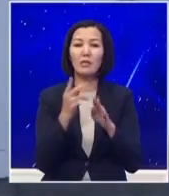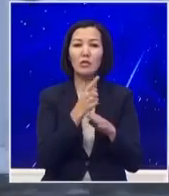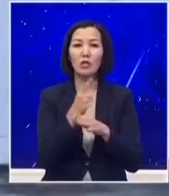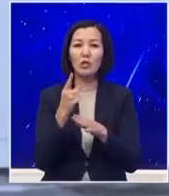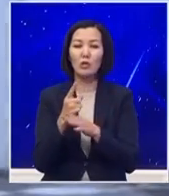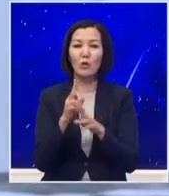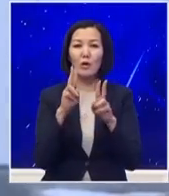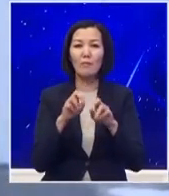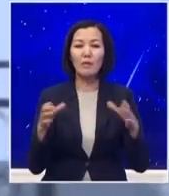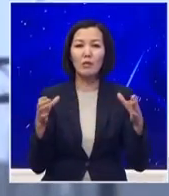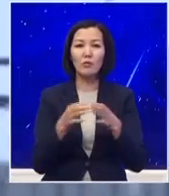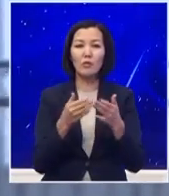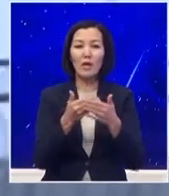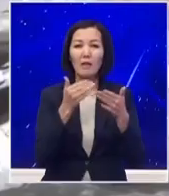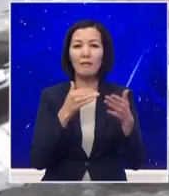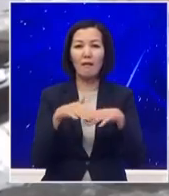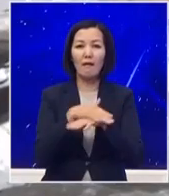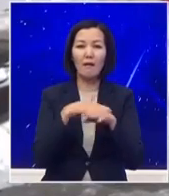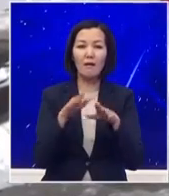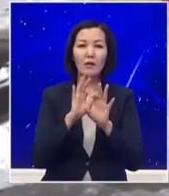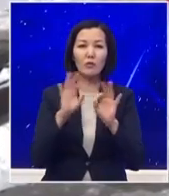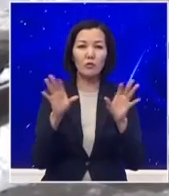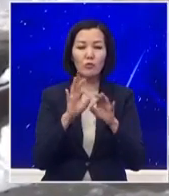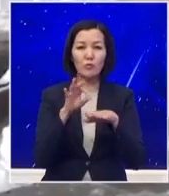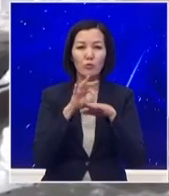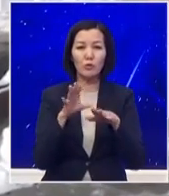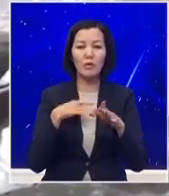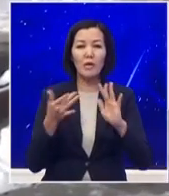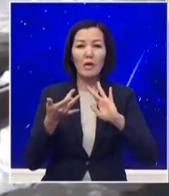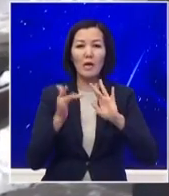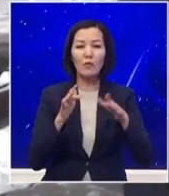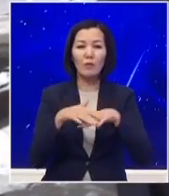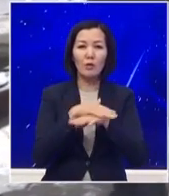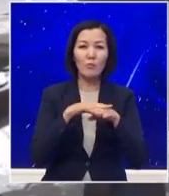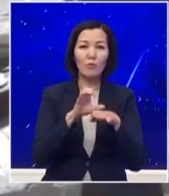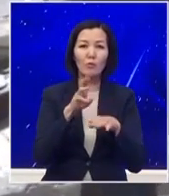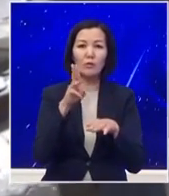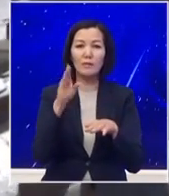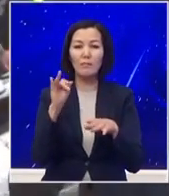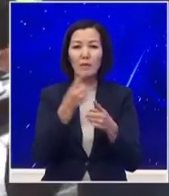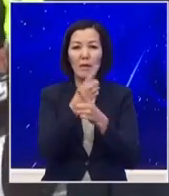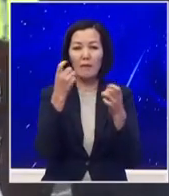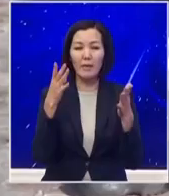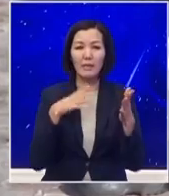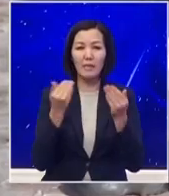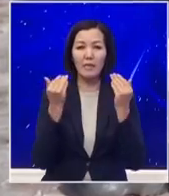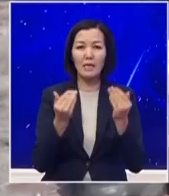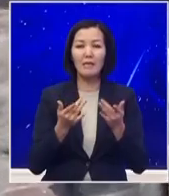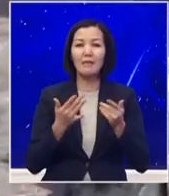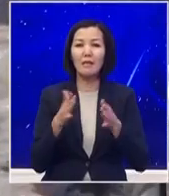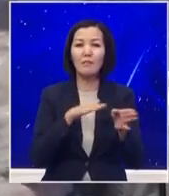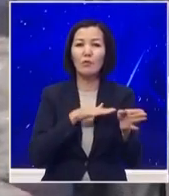мониторинг топ алдын ала халыққа түсіндіру жұмыстарын жүргізген еді. Әлеуметтік желіге бұқаралық ақпарат құралдарынан ақпарат таратты. Енді сол